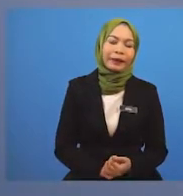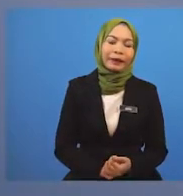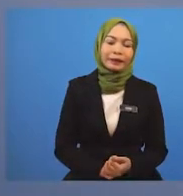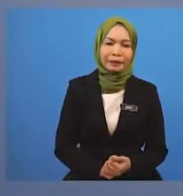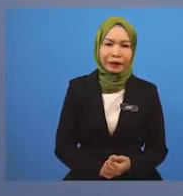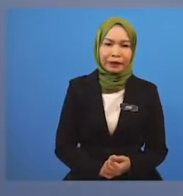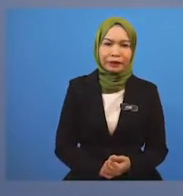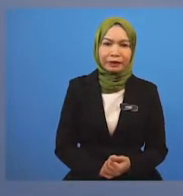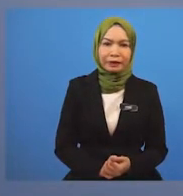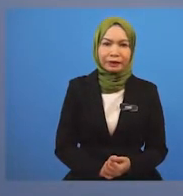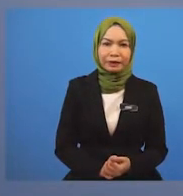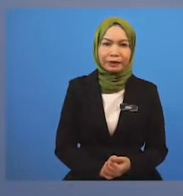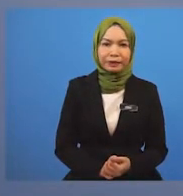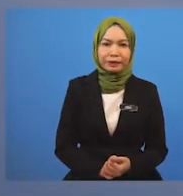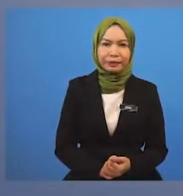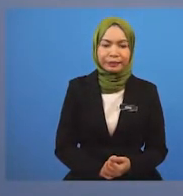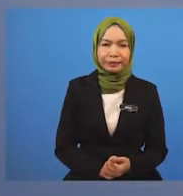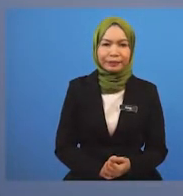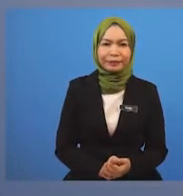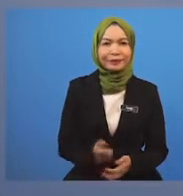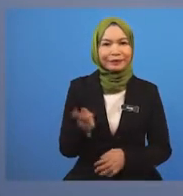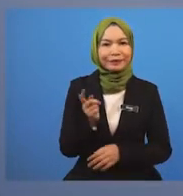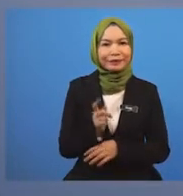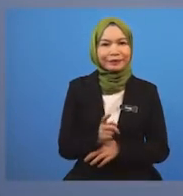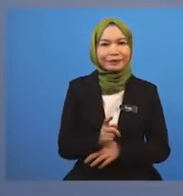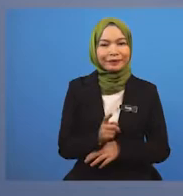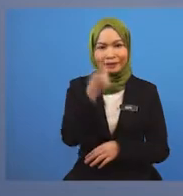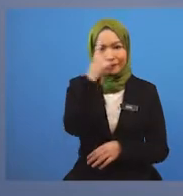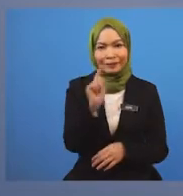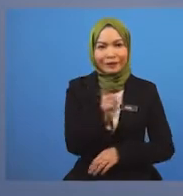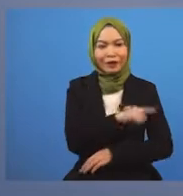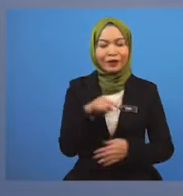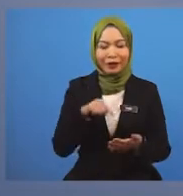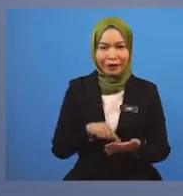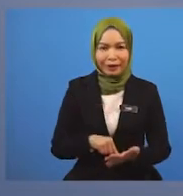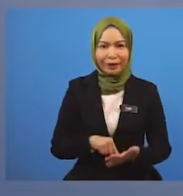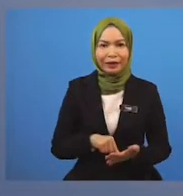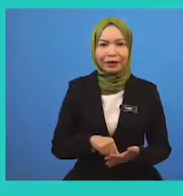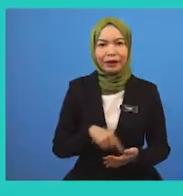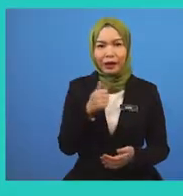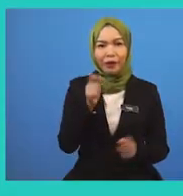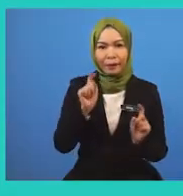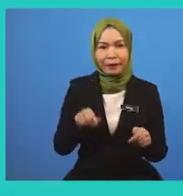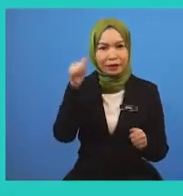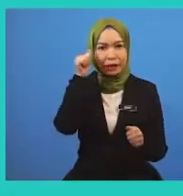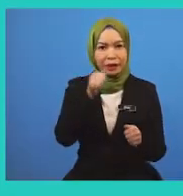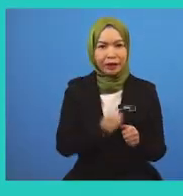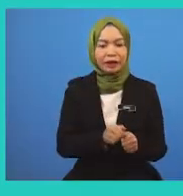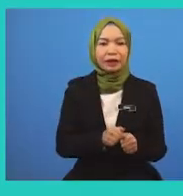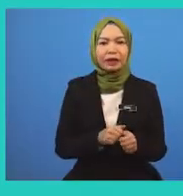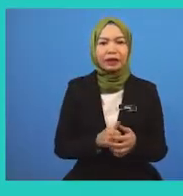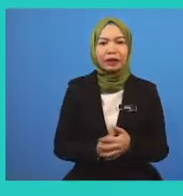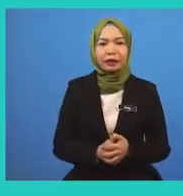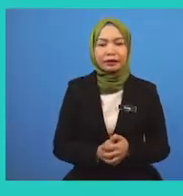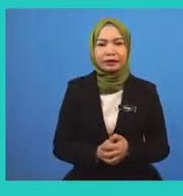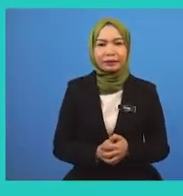Baiklah, untuk refleksi episod kali ini, murid-murid mesti ingat. Mesti ingat apa